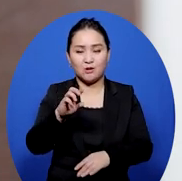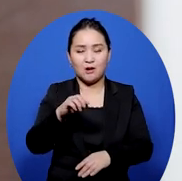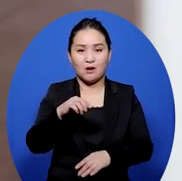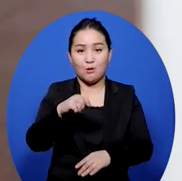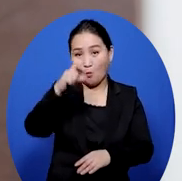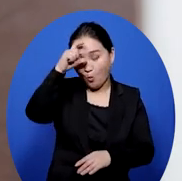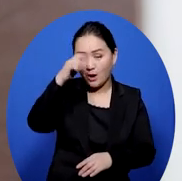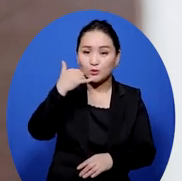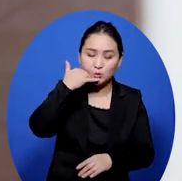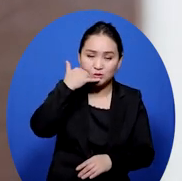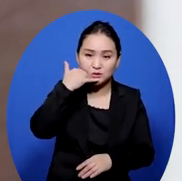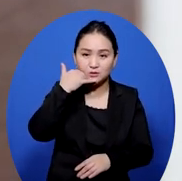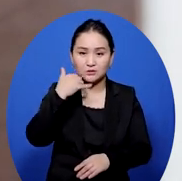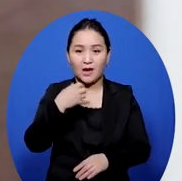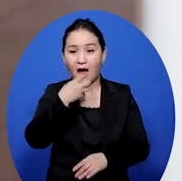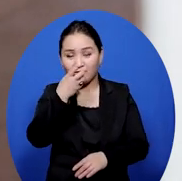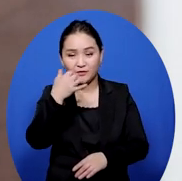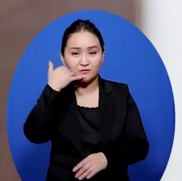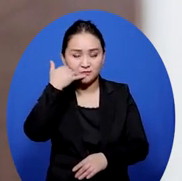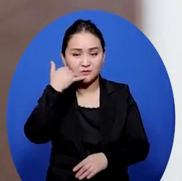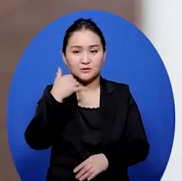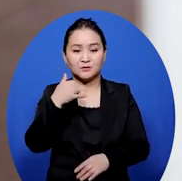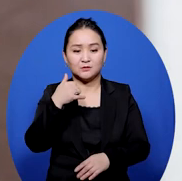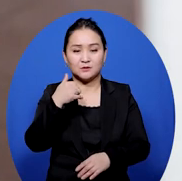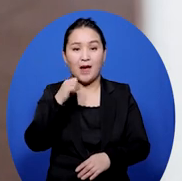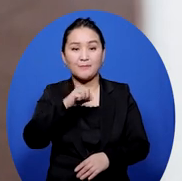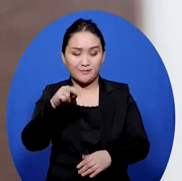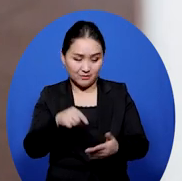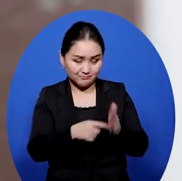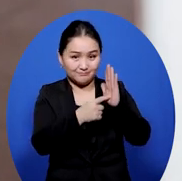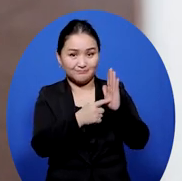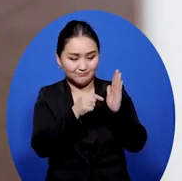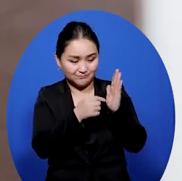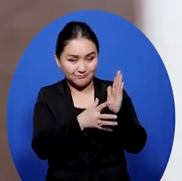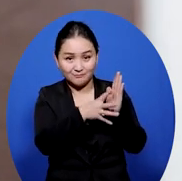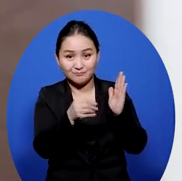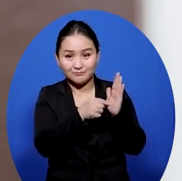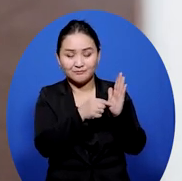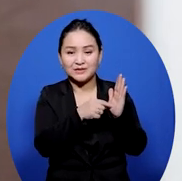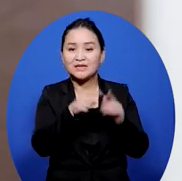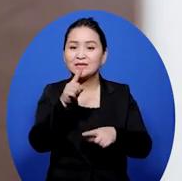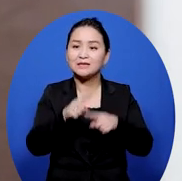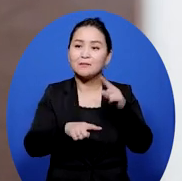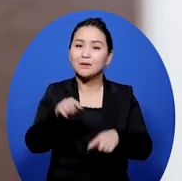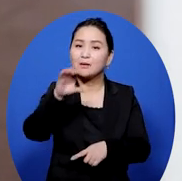утас, iPhone утасаар одоо дархан job гэдэг орохоор аянда гараад ирэв. А тэн дээр бол